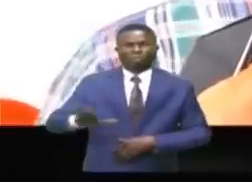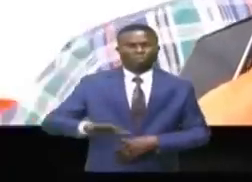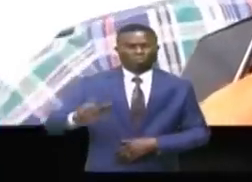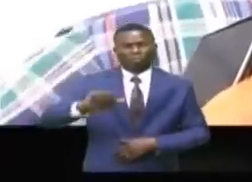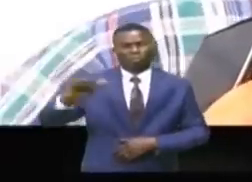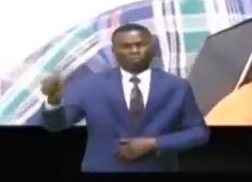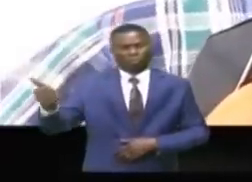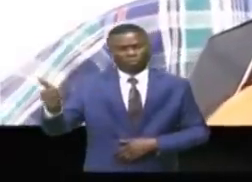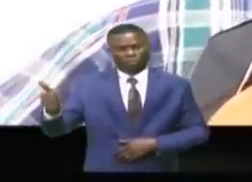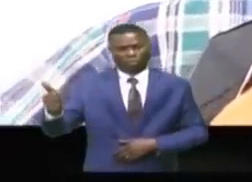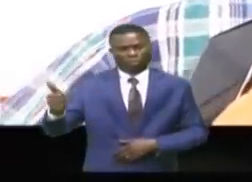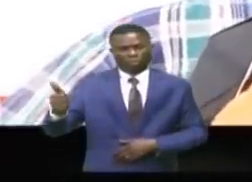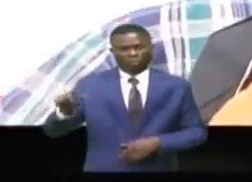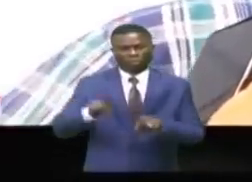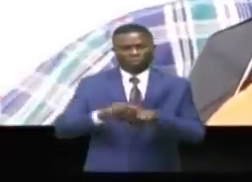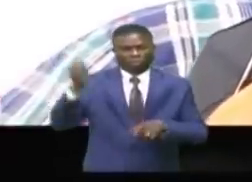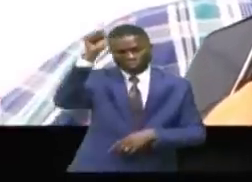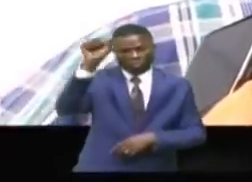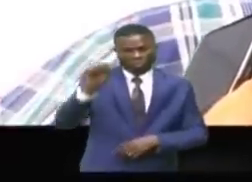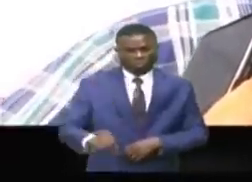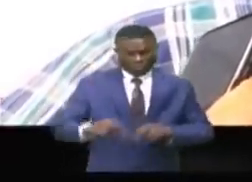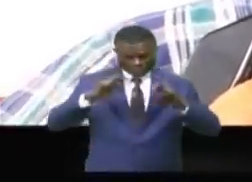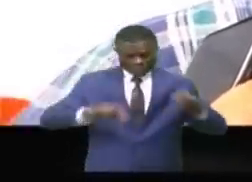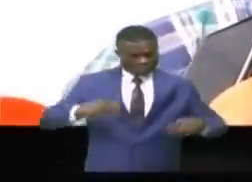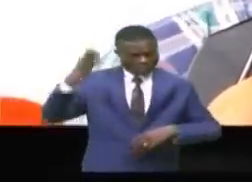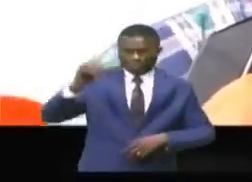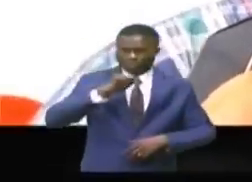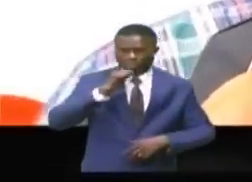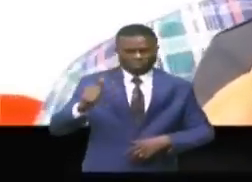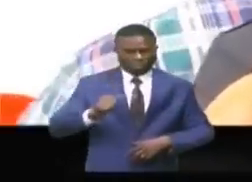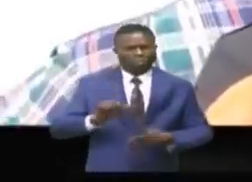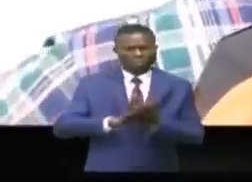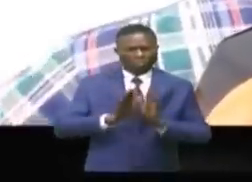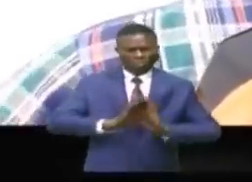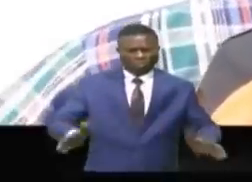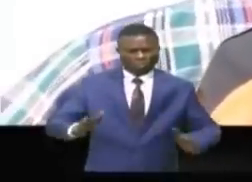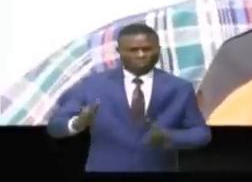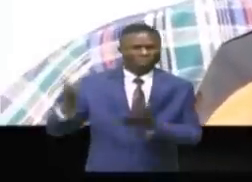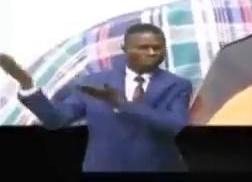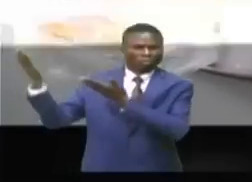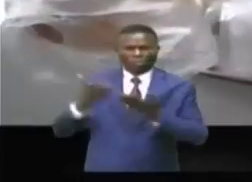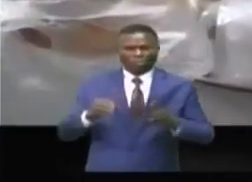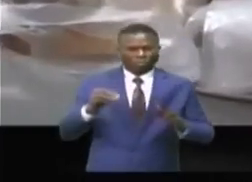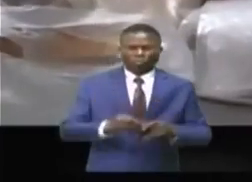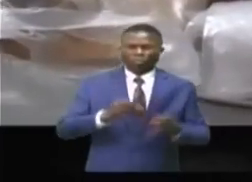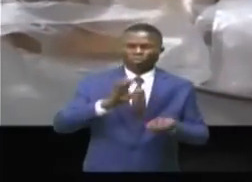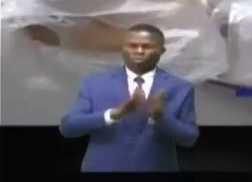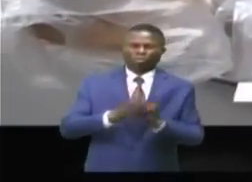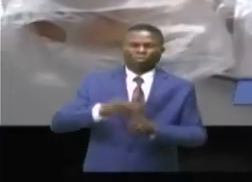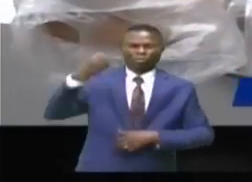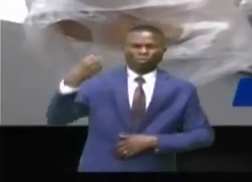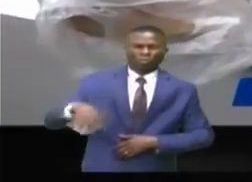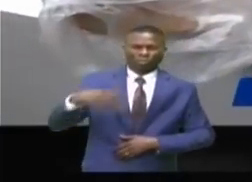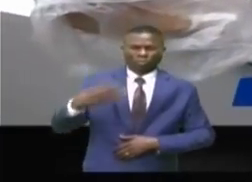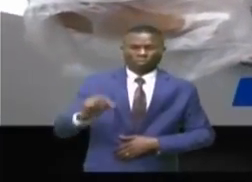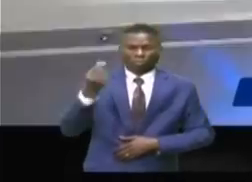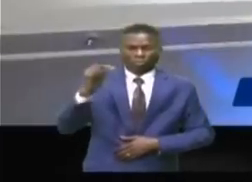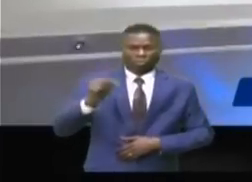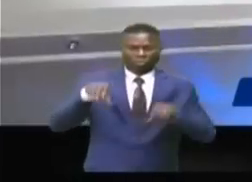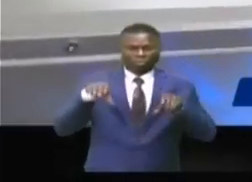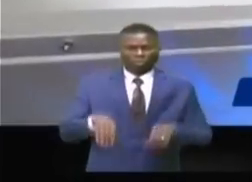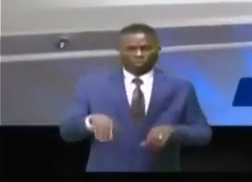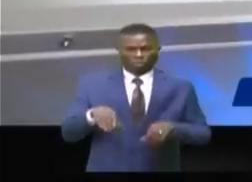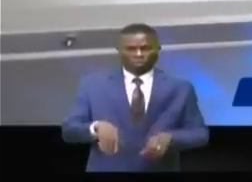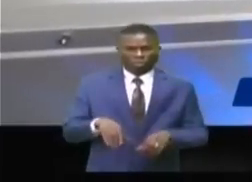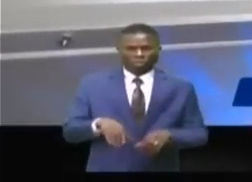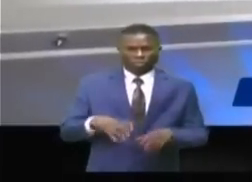d'outre-mer comme l'Afrique du Sud pour faire des analyses de labo et les renvoyer ici, ce qui est très coûteux. Petit à petit, les minerais de la RDC